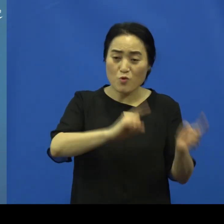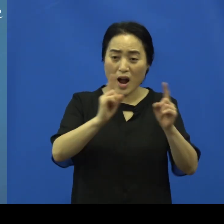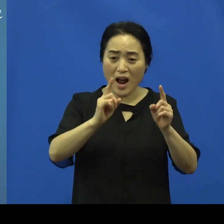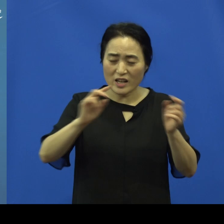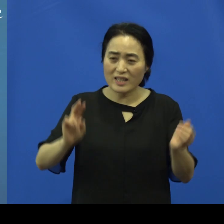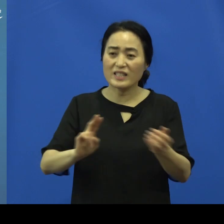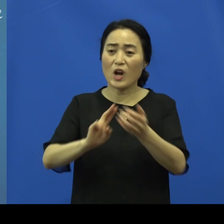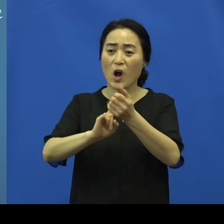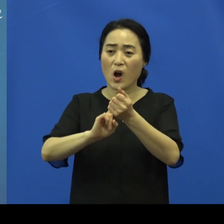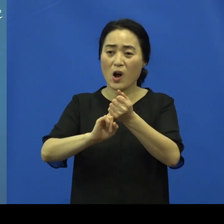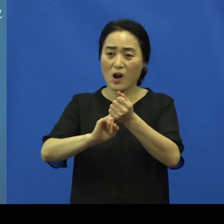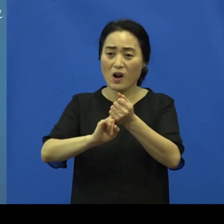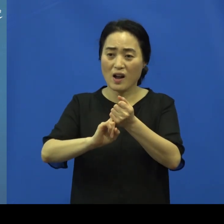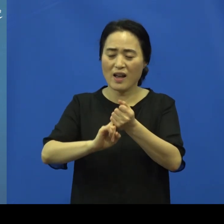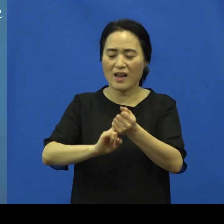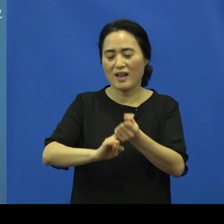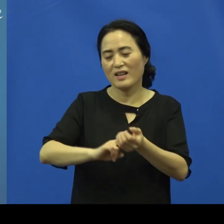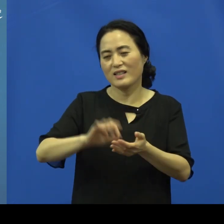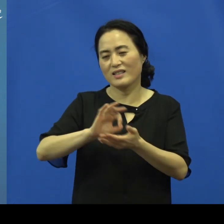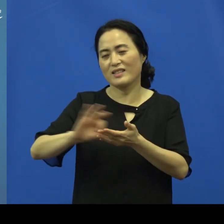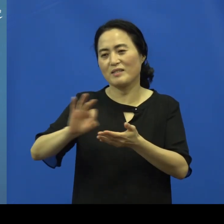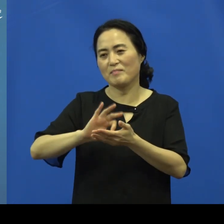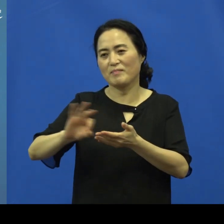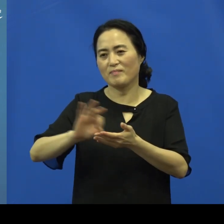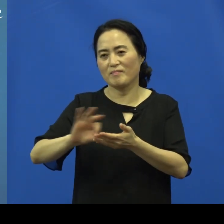기적의 역사를 일으키는 데 쓰임받게 될 줄로 믿습니다.